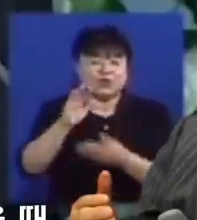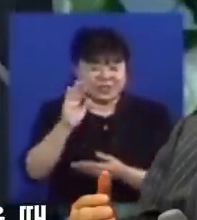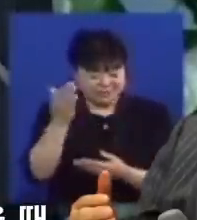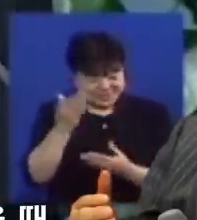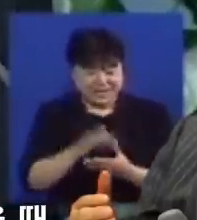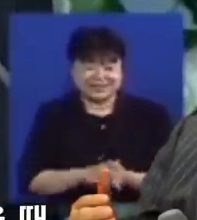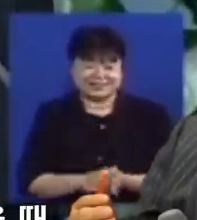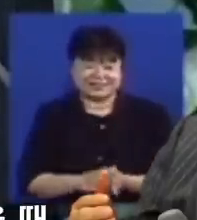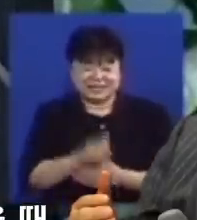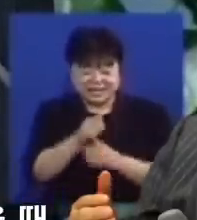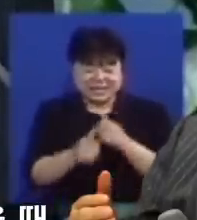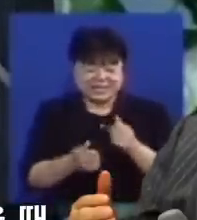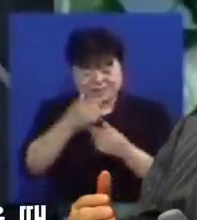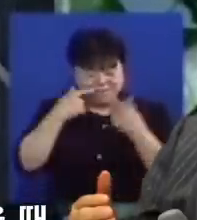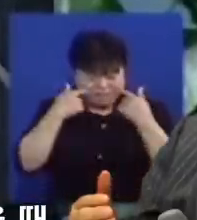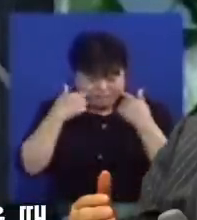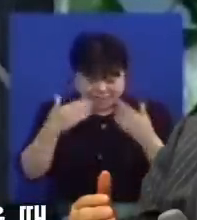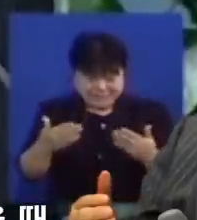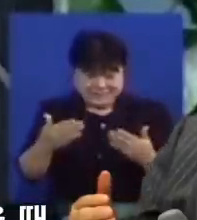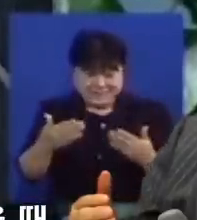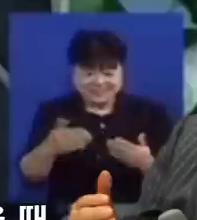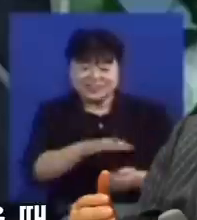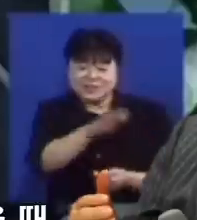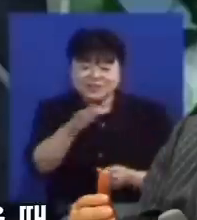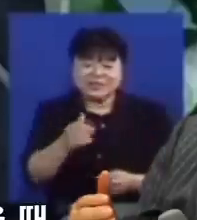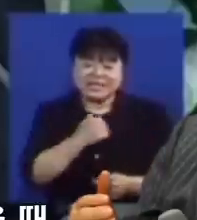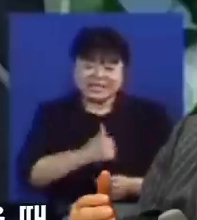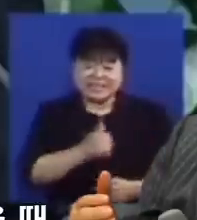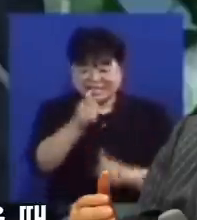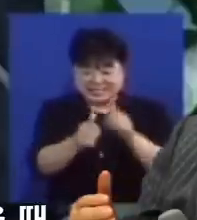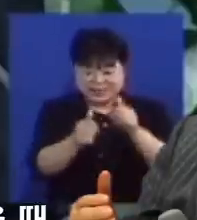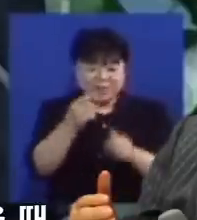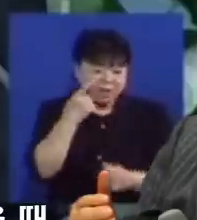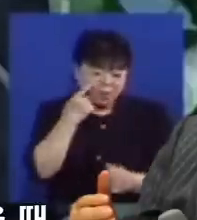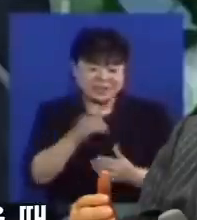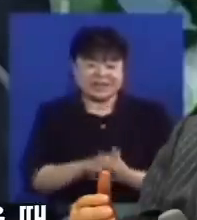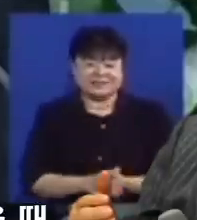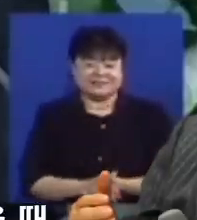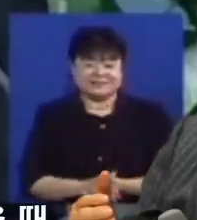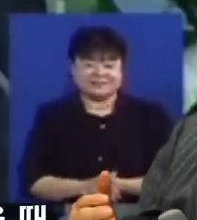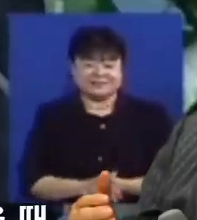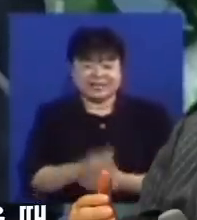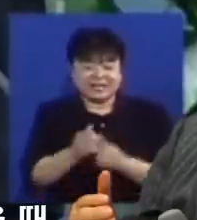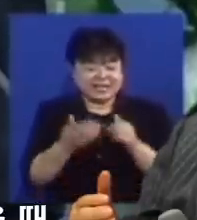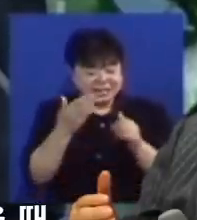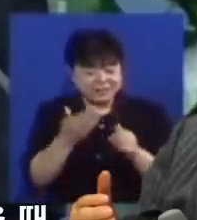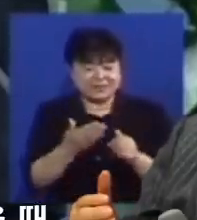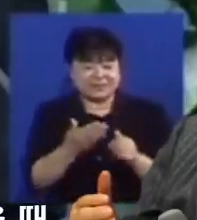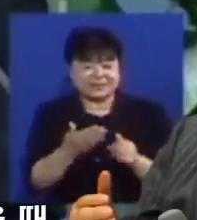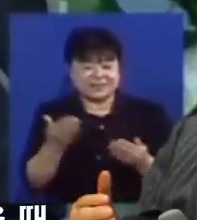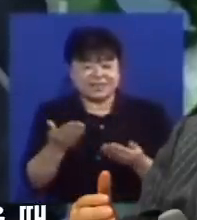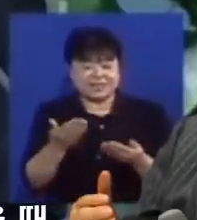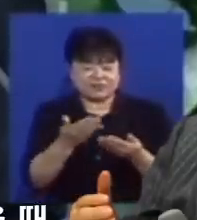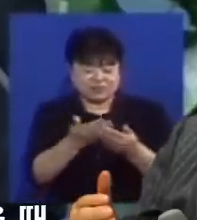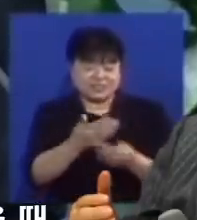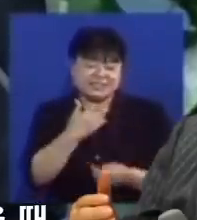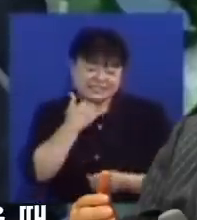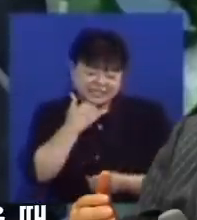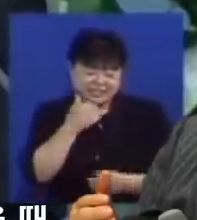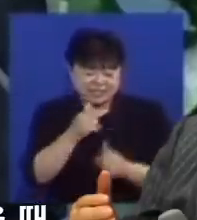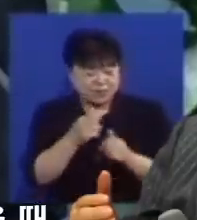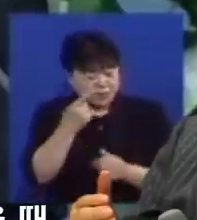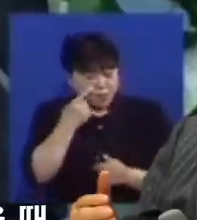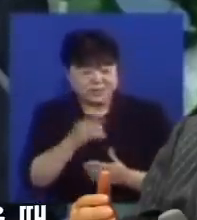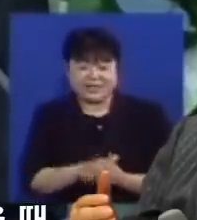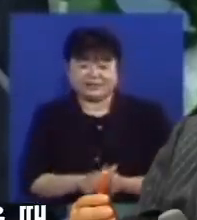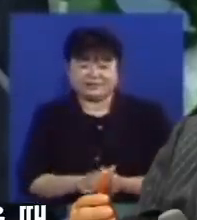것입니다. 하나님은 반드시 우리의 인내를 시험해 보는 것입니다. 하나님이 일해 주시기를 기다리니까 시험해 보시는